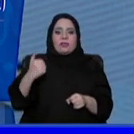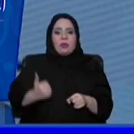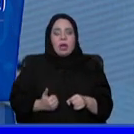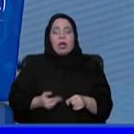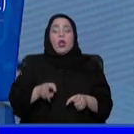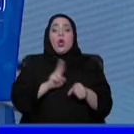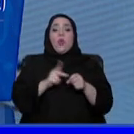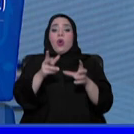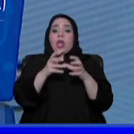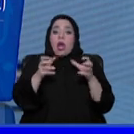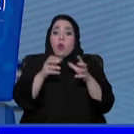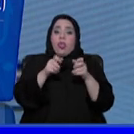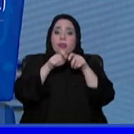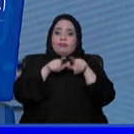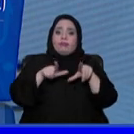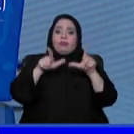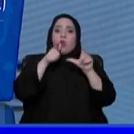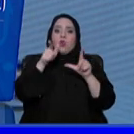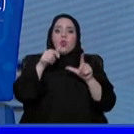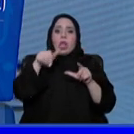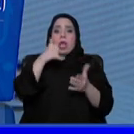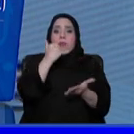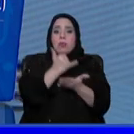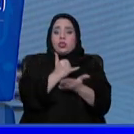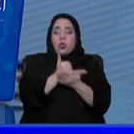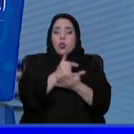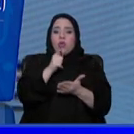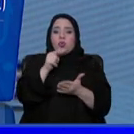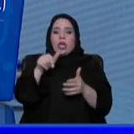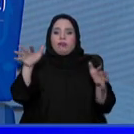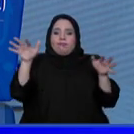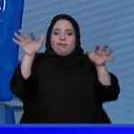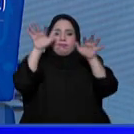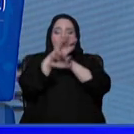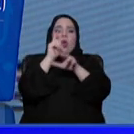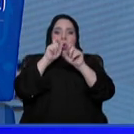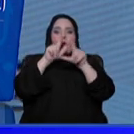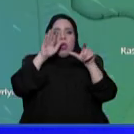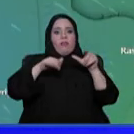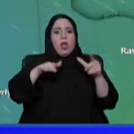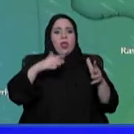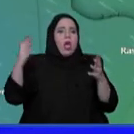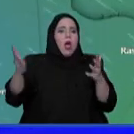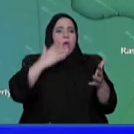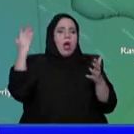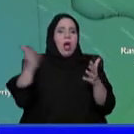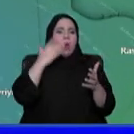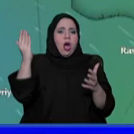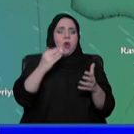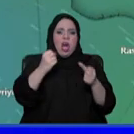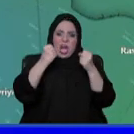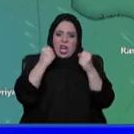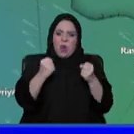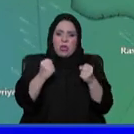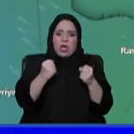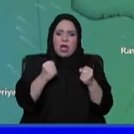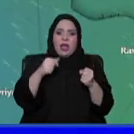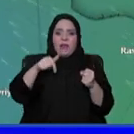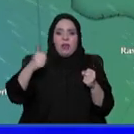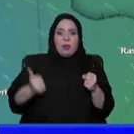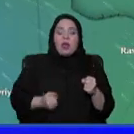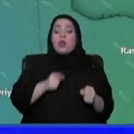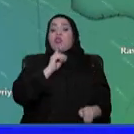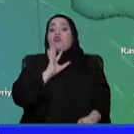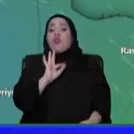لمملكه البحرين واوضح مصدر مسؤول في الاداره ان تلك السحب تصاحبها عاده هبات قويه للرياح